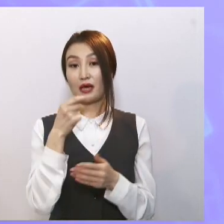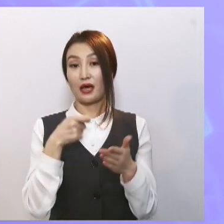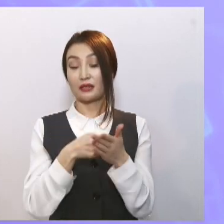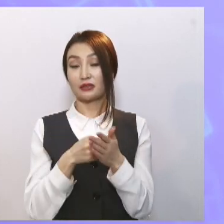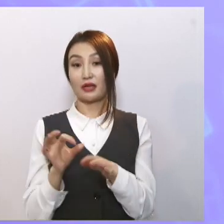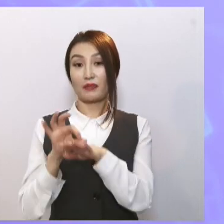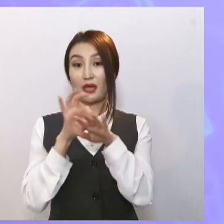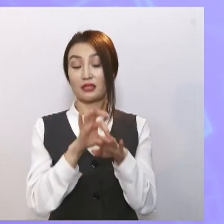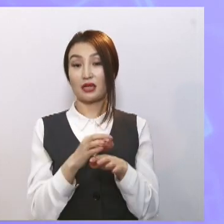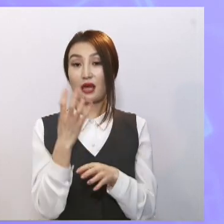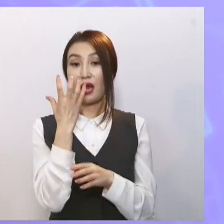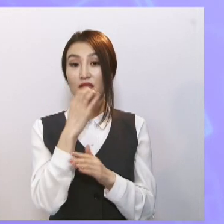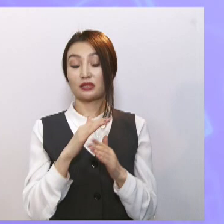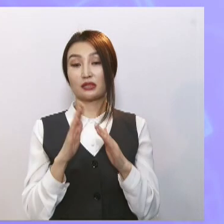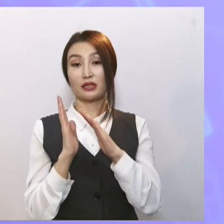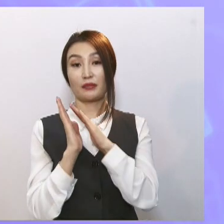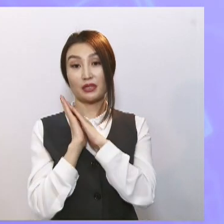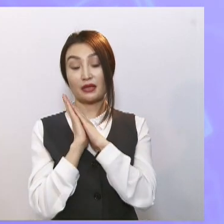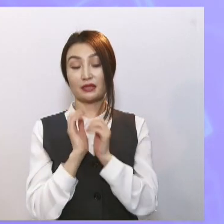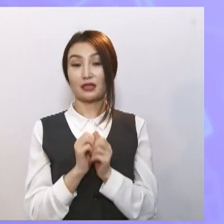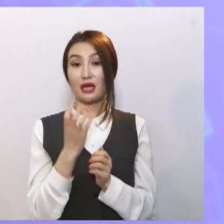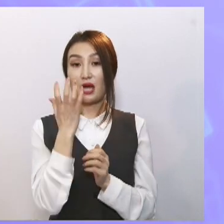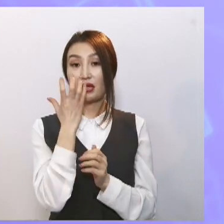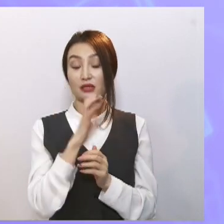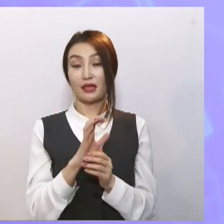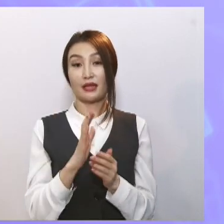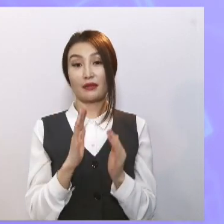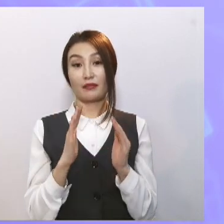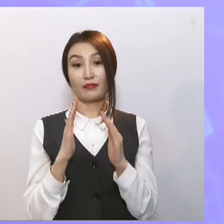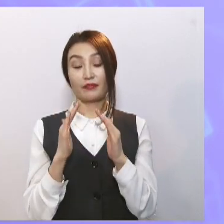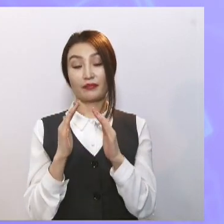Жылынып жатышты. Жылынып жатышты.